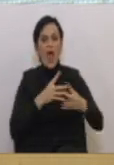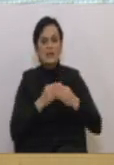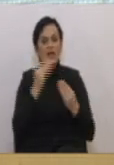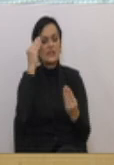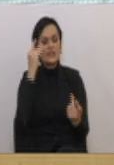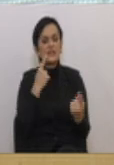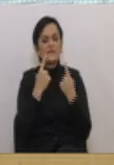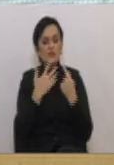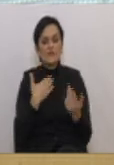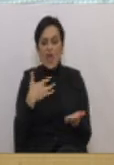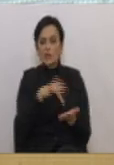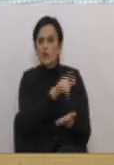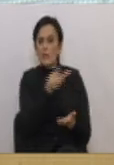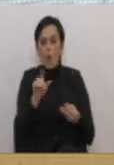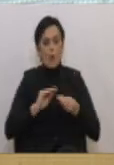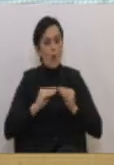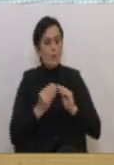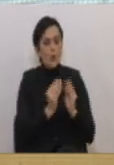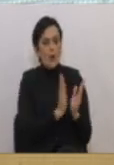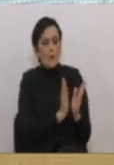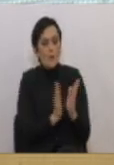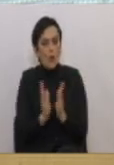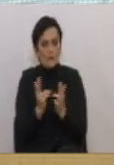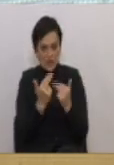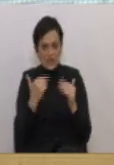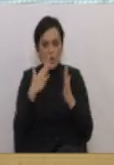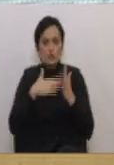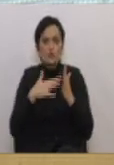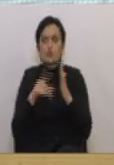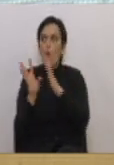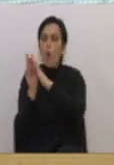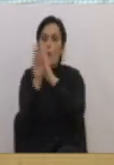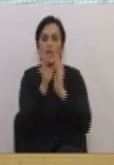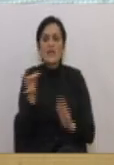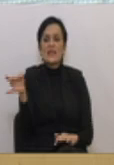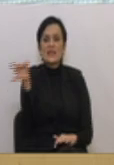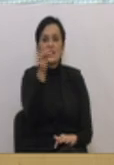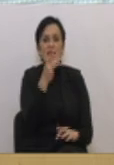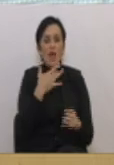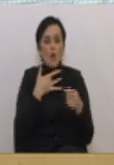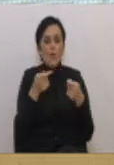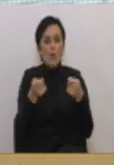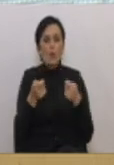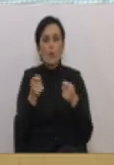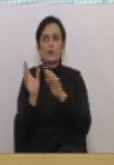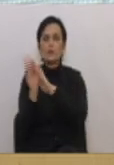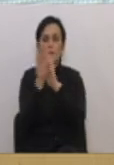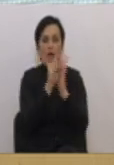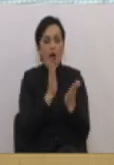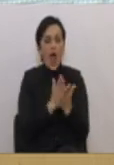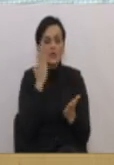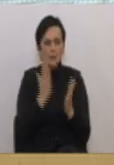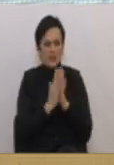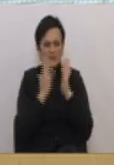ჩვენი მოქალაქეების პრობლემების მოგვარებაზე და სოფლებში და რეგიონებში და მუნიციპალიტეტებში არსებული იმ